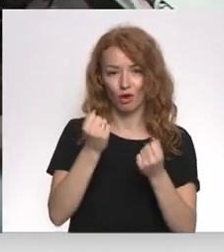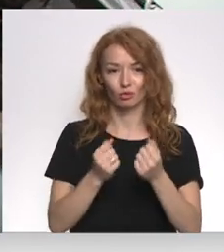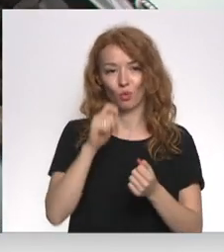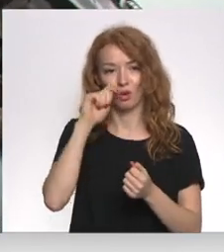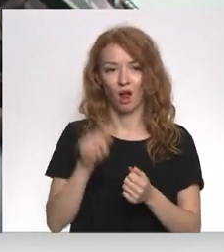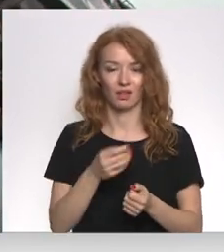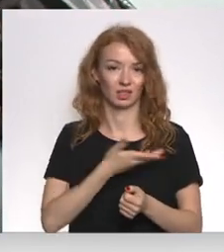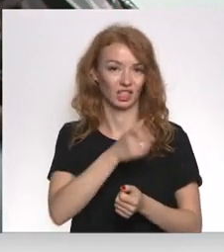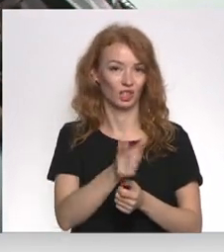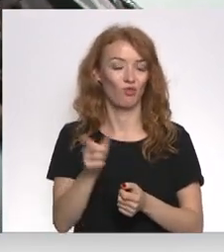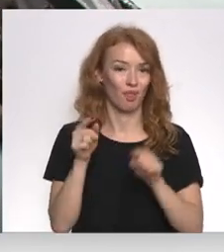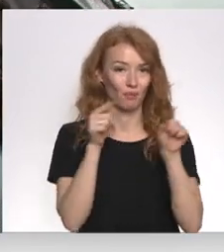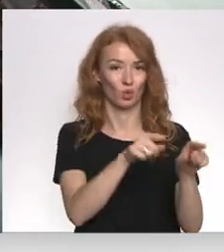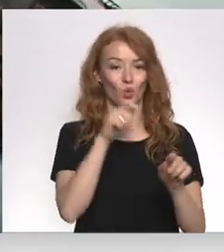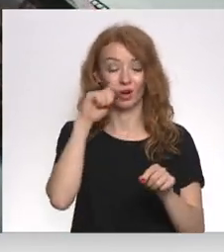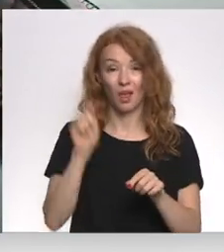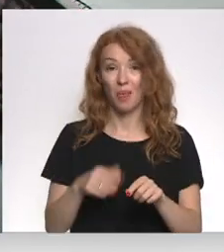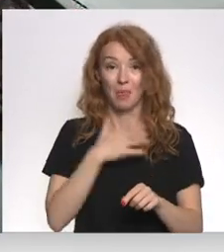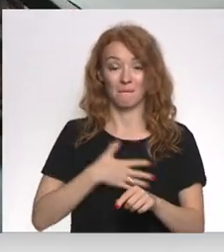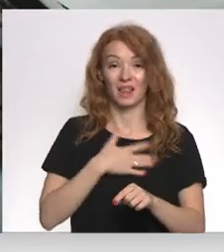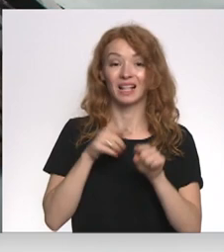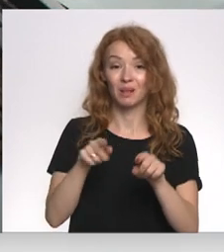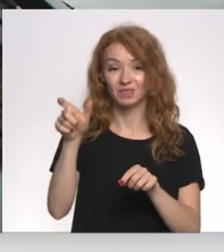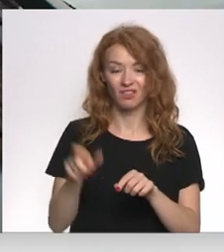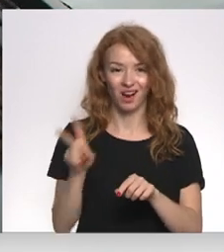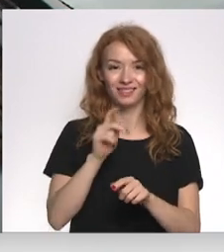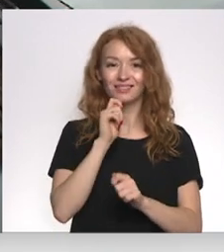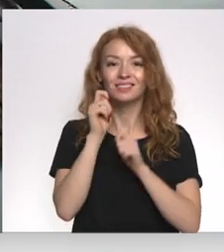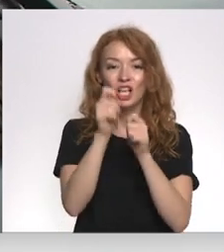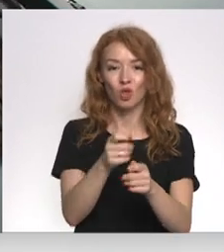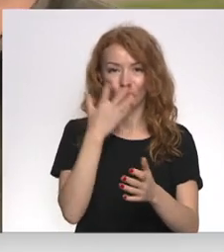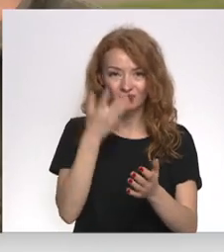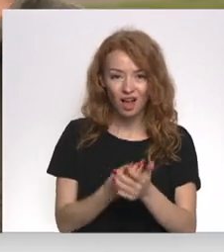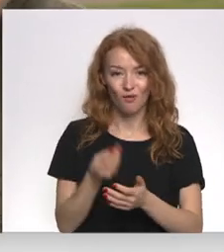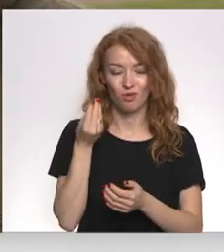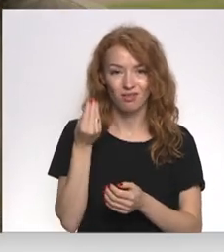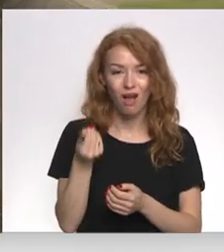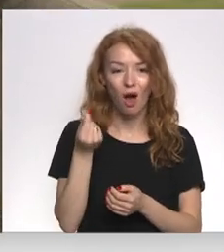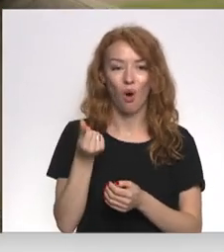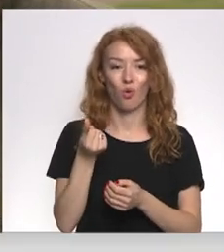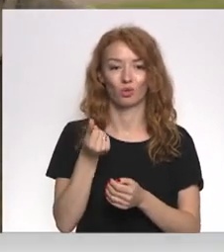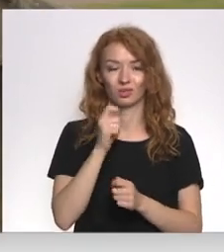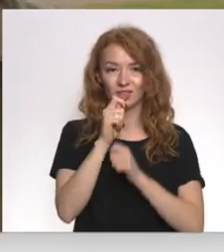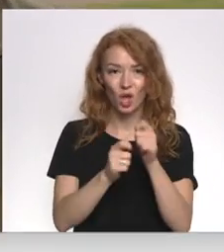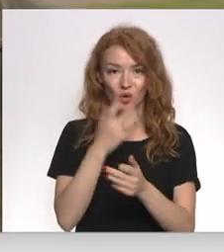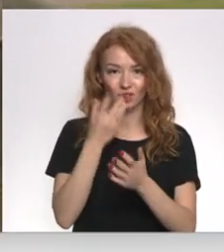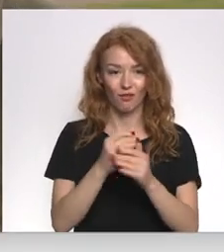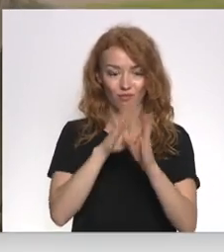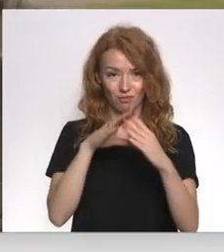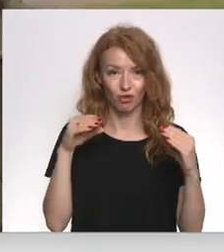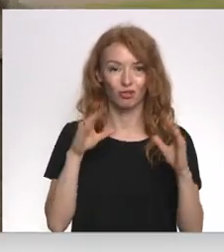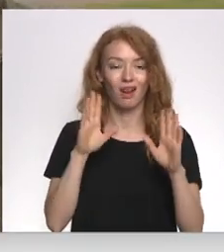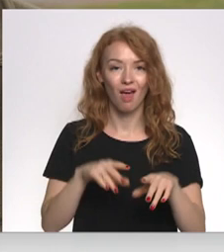karavīriem. Vēl jau nepatīkamāk tas ir tiem cilvēkiem, kas ir ziedojuši savu naudiņu, ziedojuši mašīnas, lai